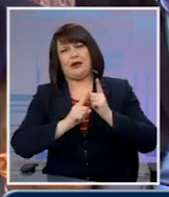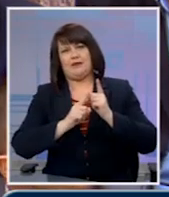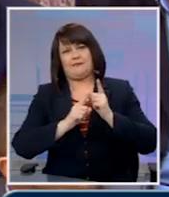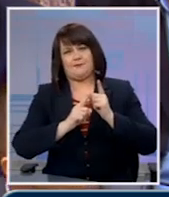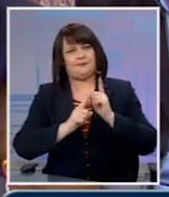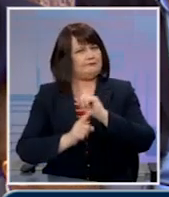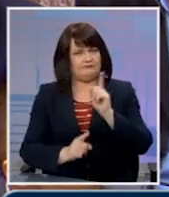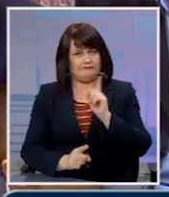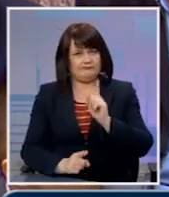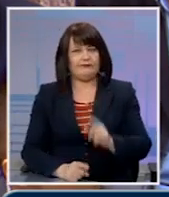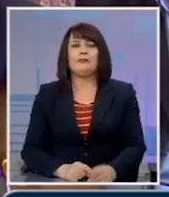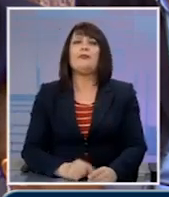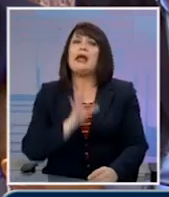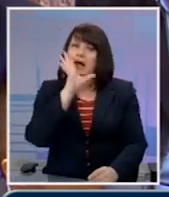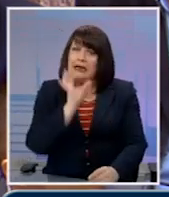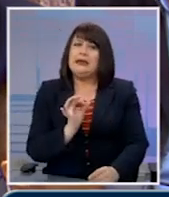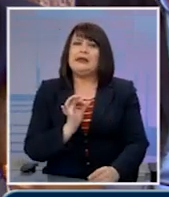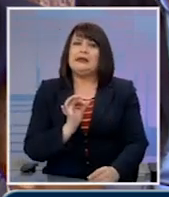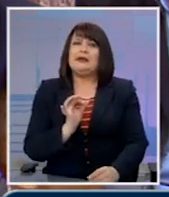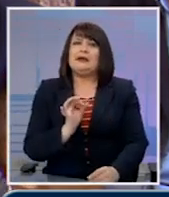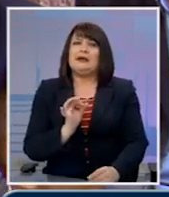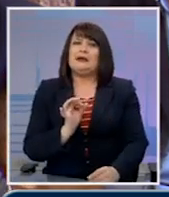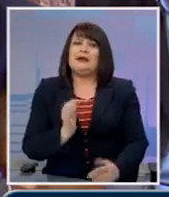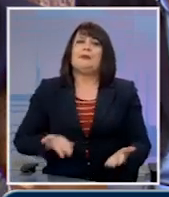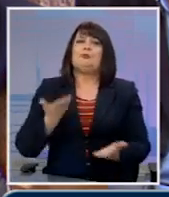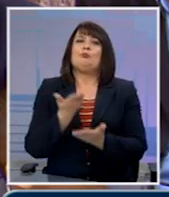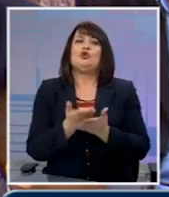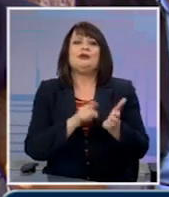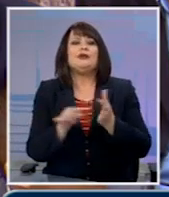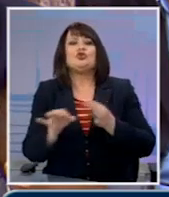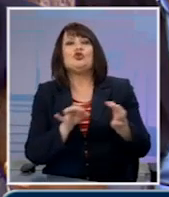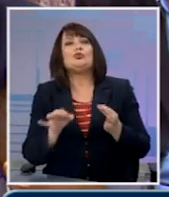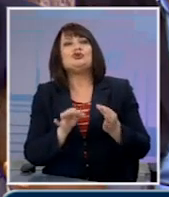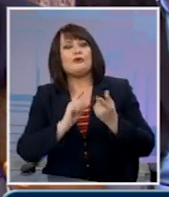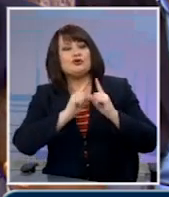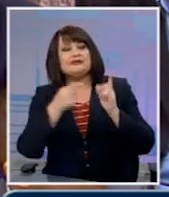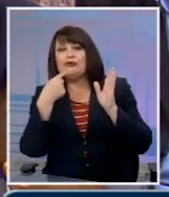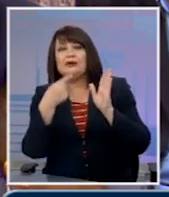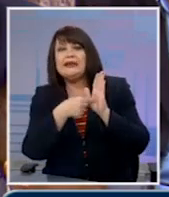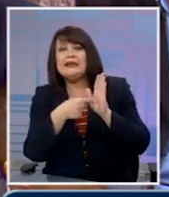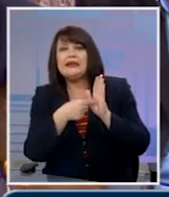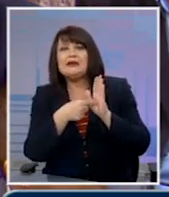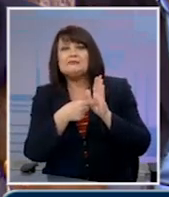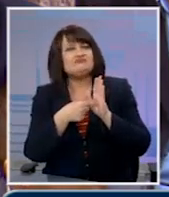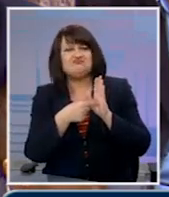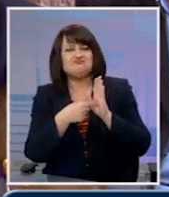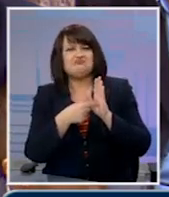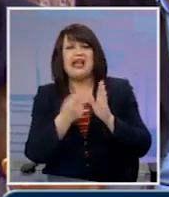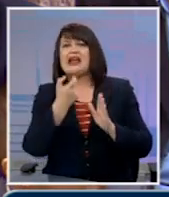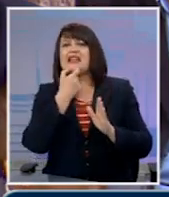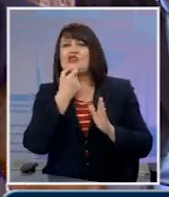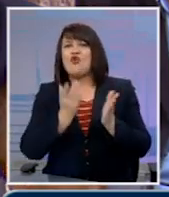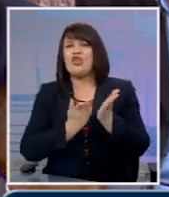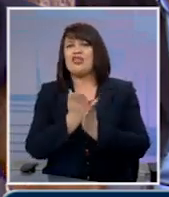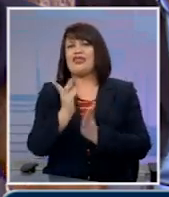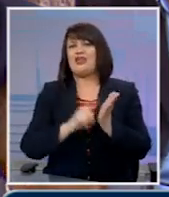αυτή αλήθεια σύμφωνα με αυτά που προτείνει το σχέδιο αυτό η συμφωνία αυτή λέτε ότι δεν διέπεται από το αγγλικό δίκαιο